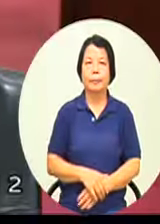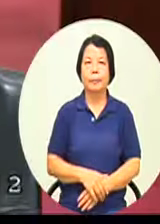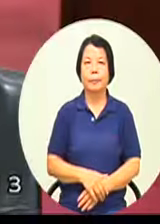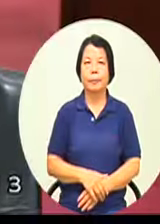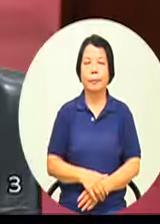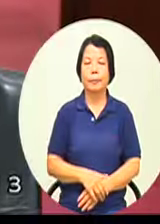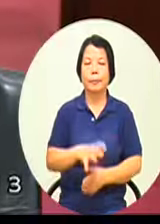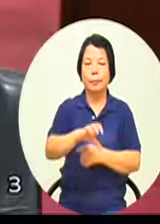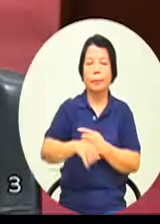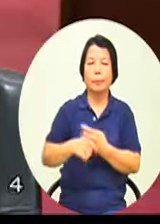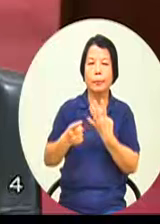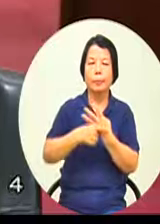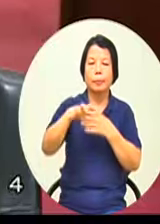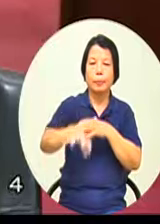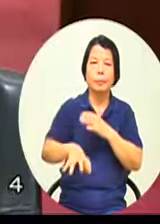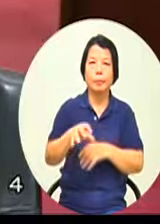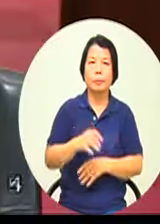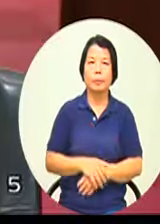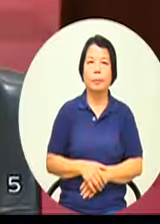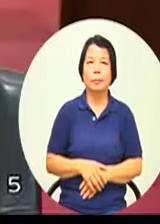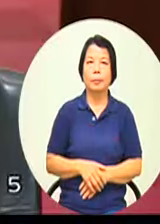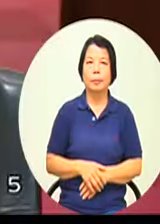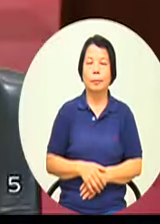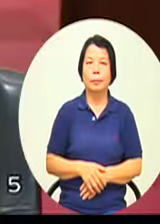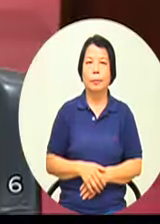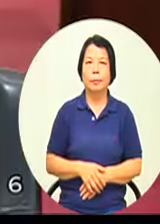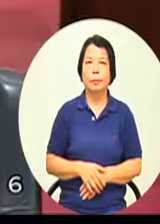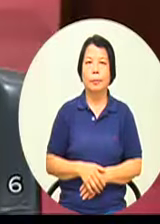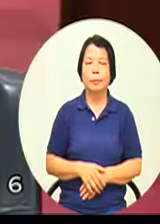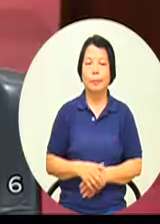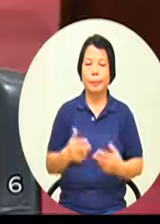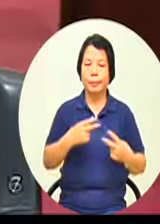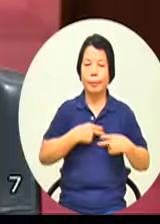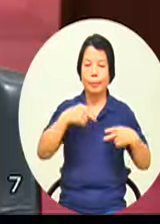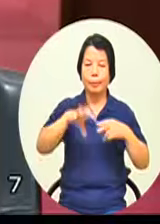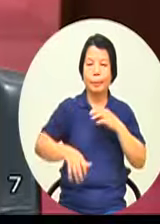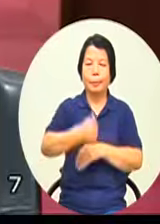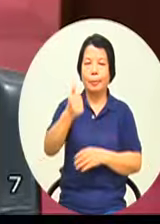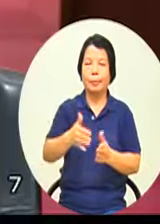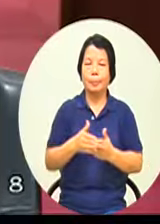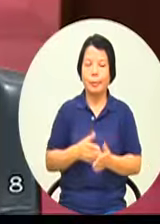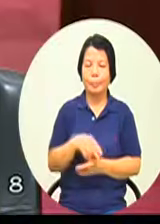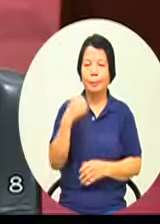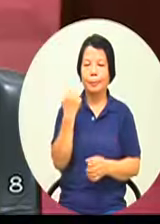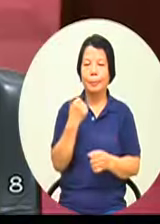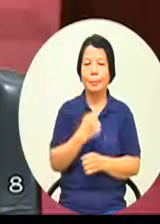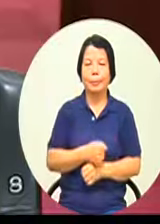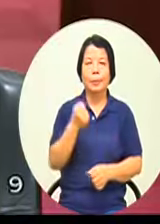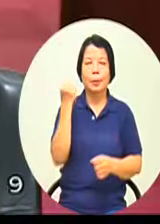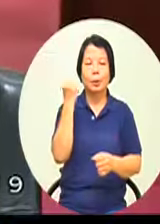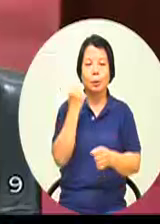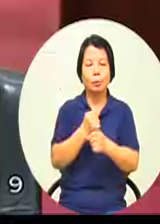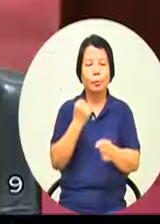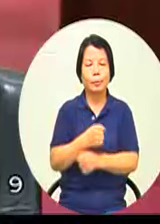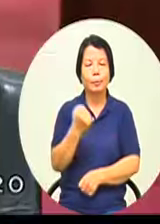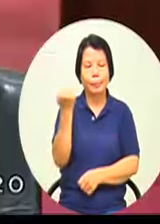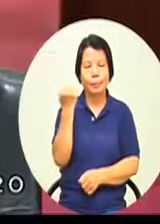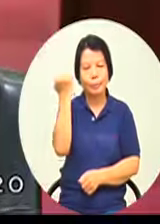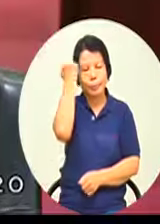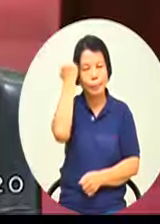农业局吼、哦，我讲哦，蔡局长，您在派走，还是讲您在派走？因为咧，风